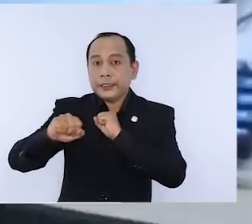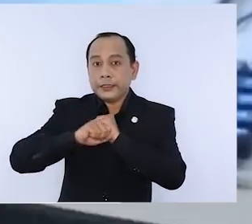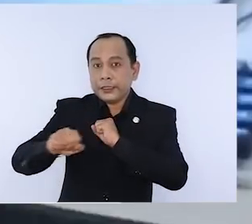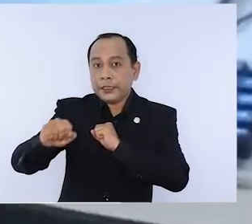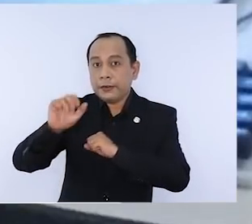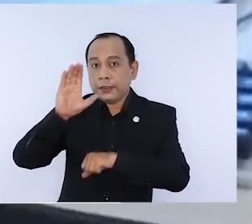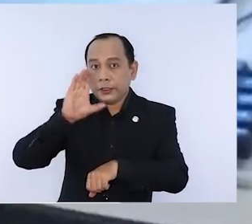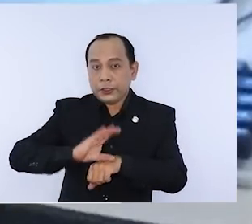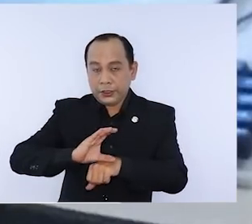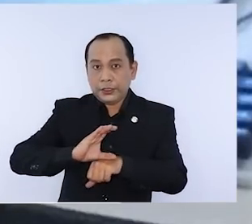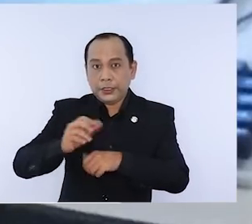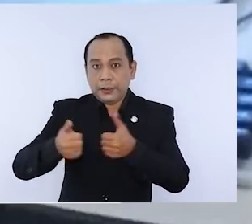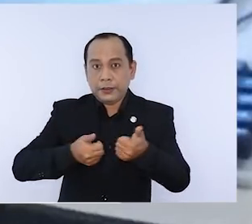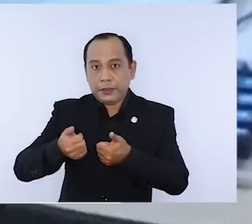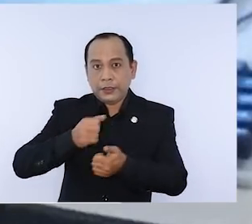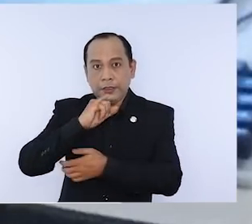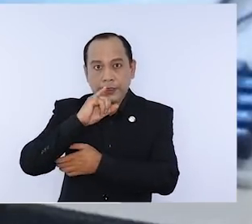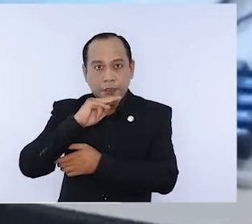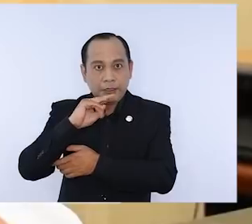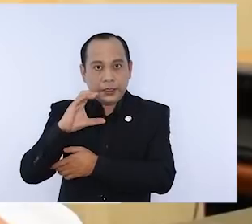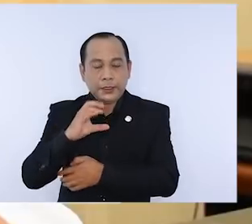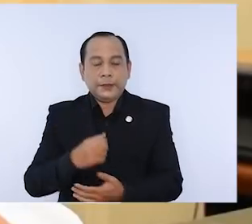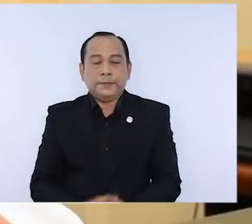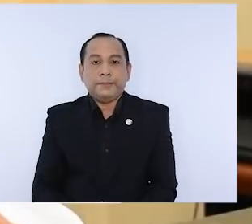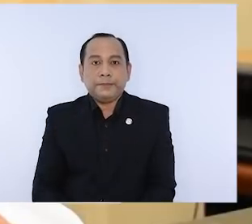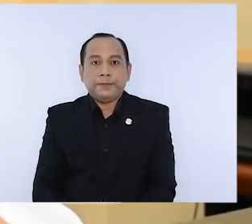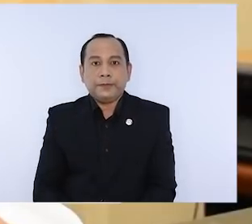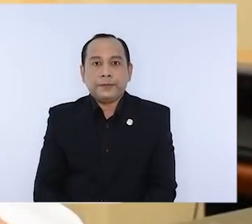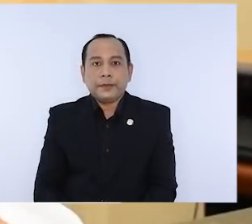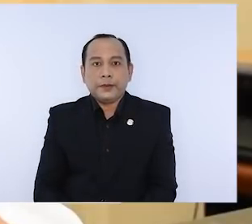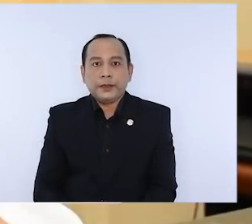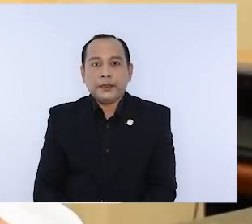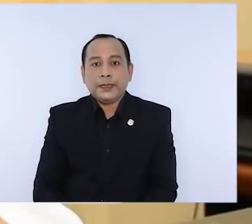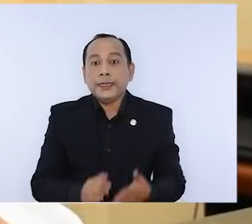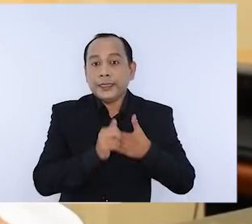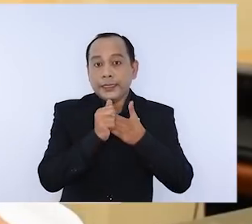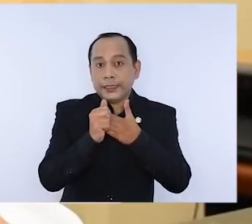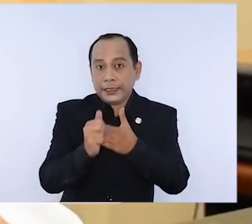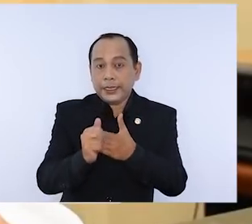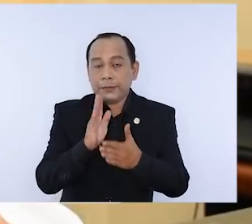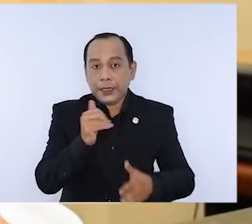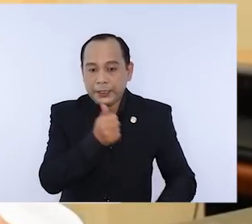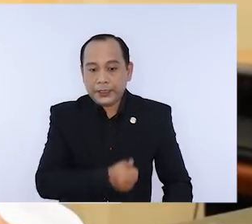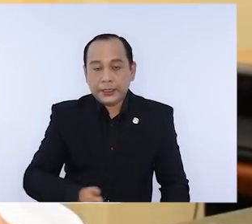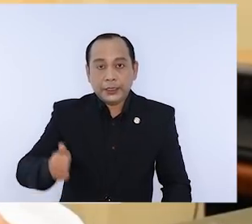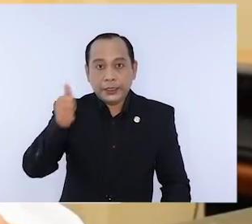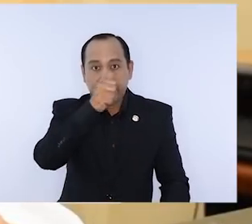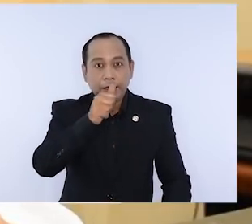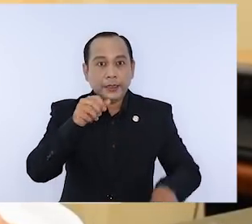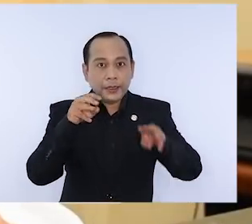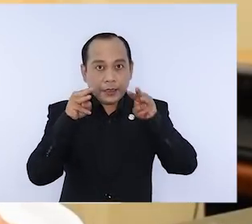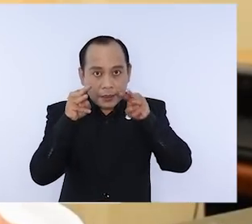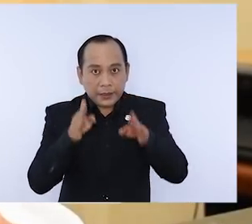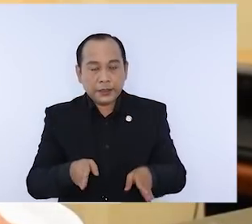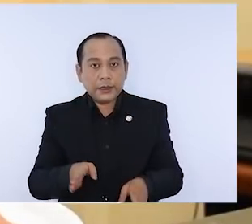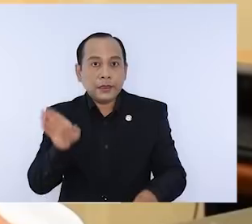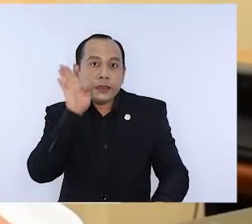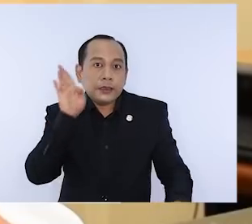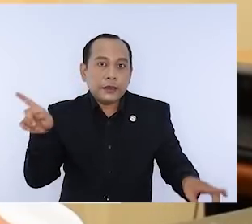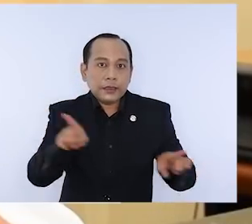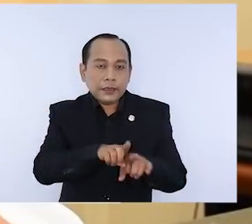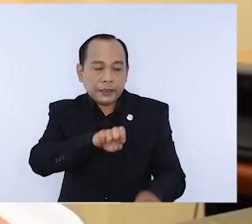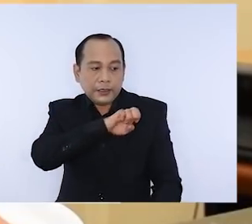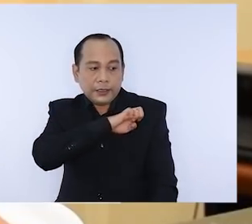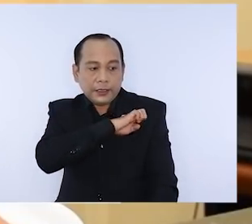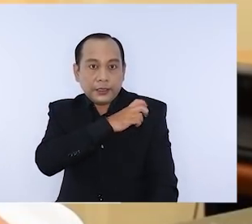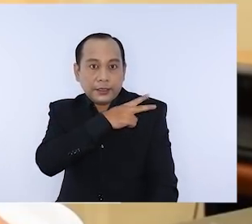inilulunsad ng pamamahala sa loob ng iglesia. Sa pamumuno po ng ating tagapamahalang pagkalahatan, ang kapatid